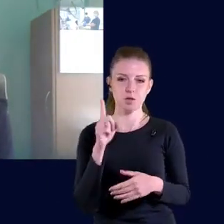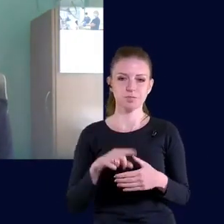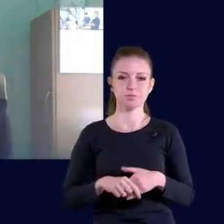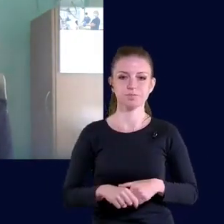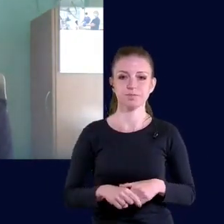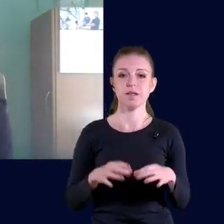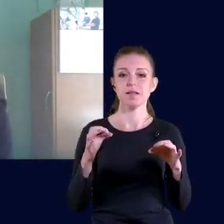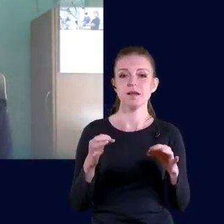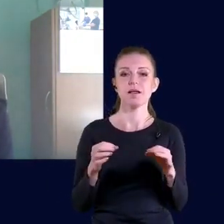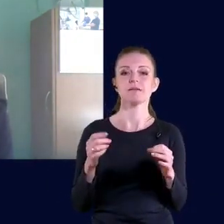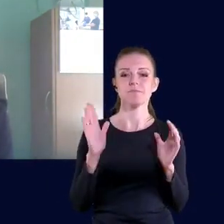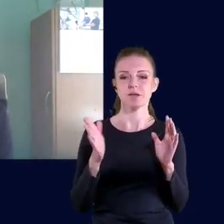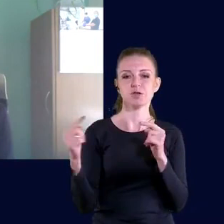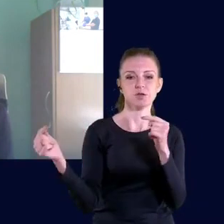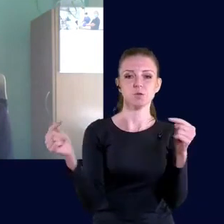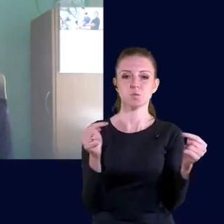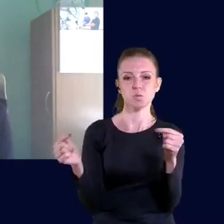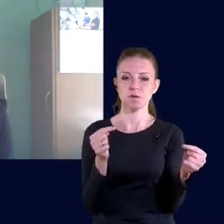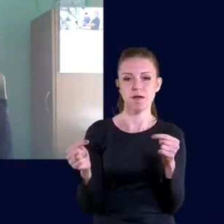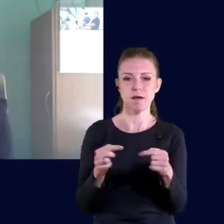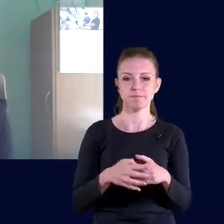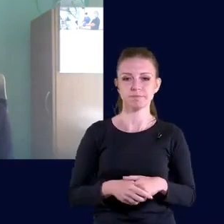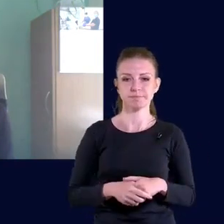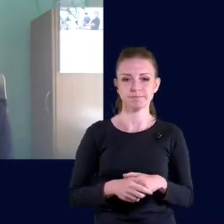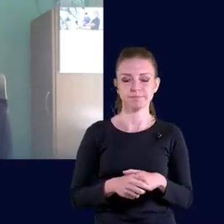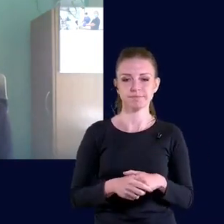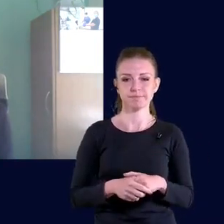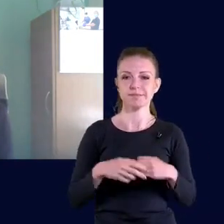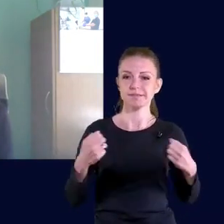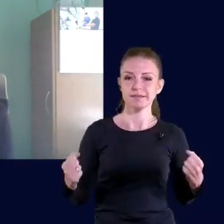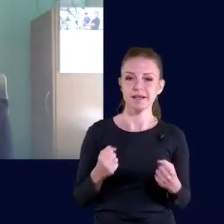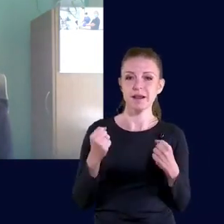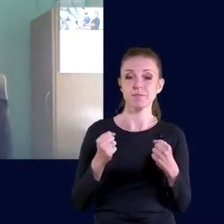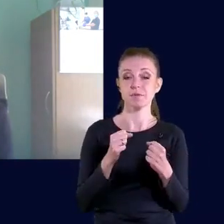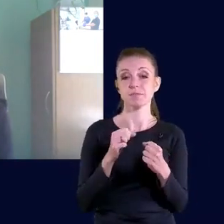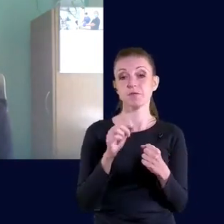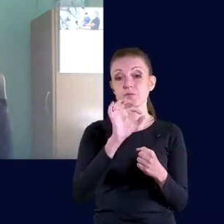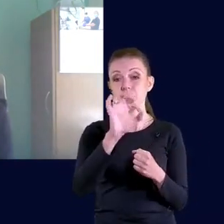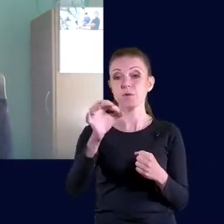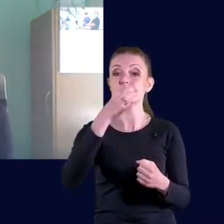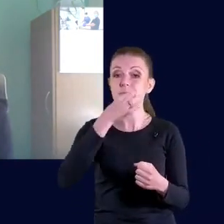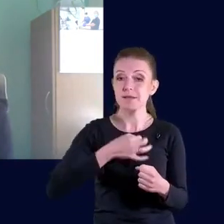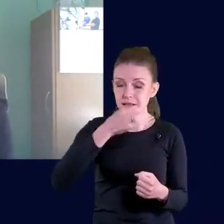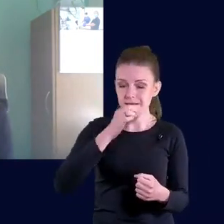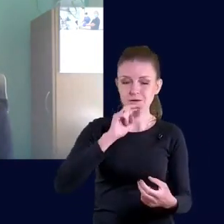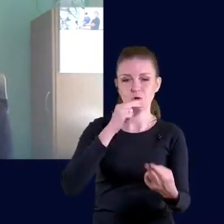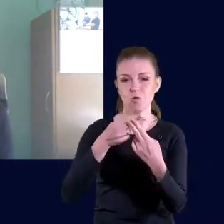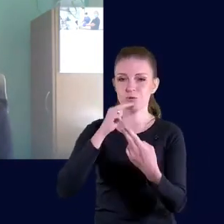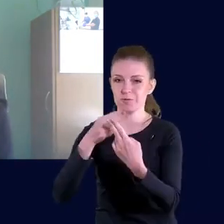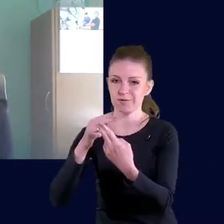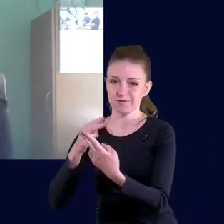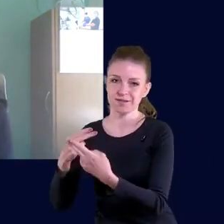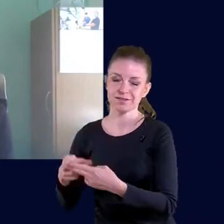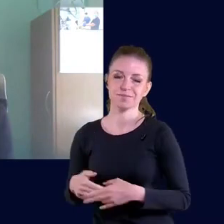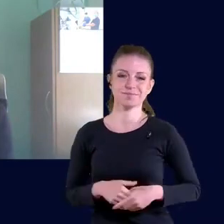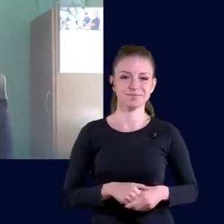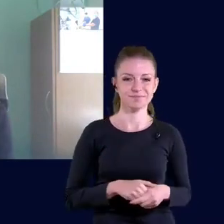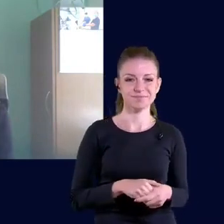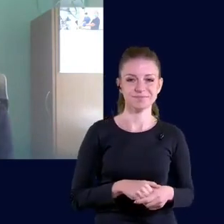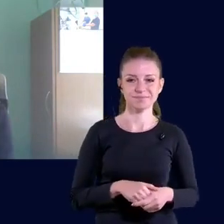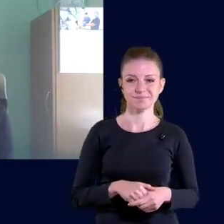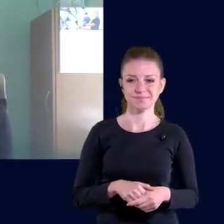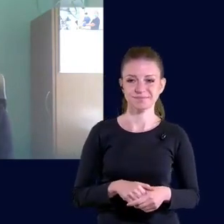mamy panel dyskusyjny czyli będziemy starali się tutaj odpowiedzieć na państwa pytania a